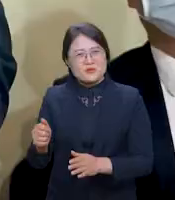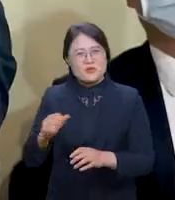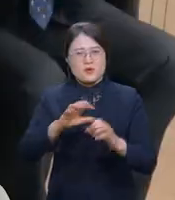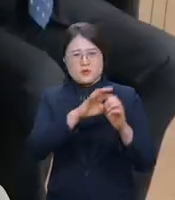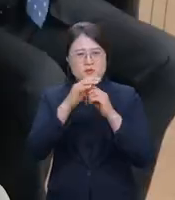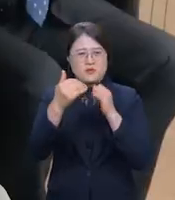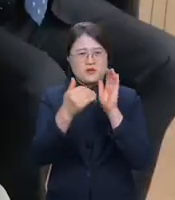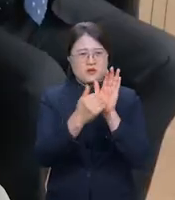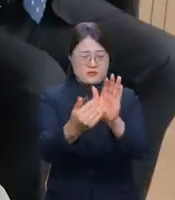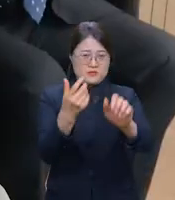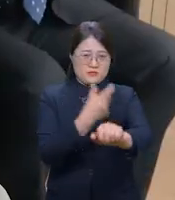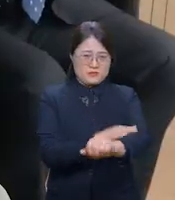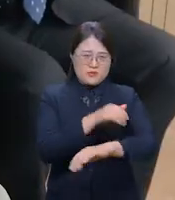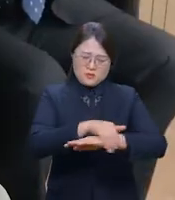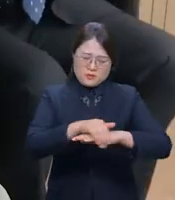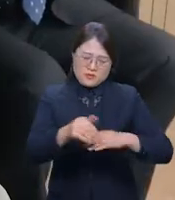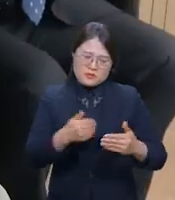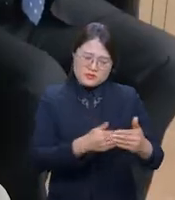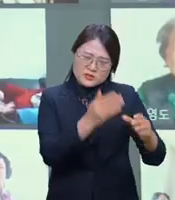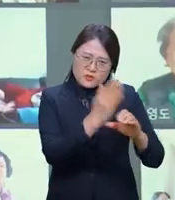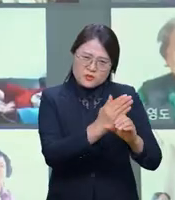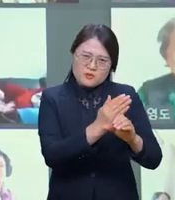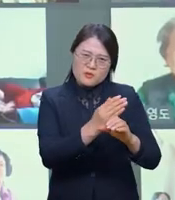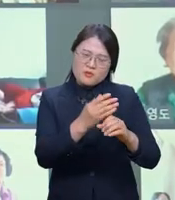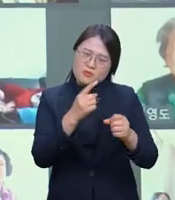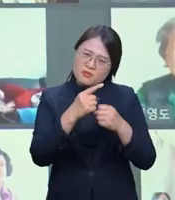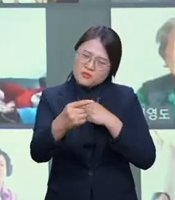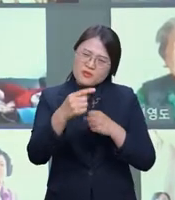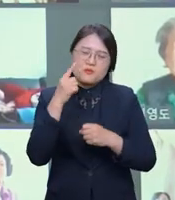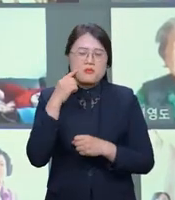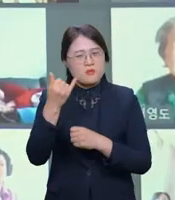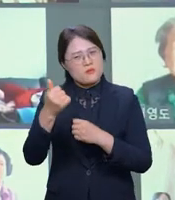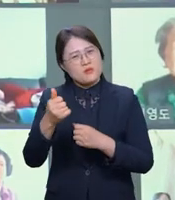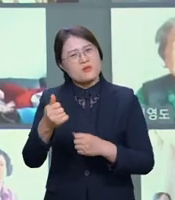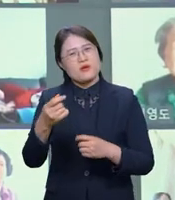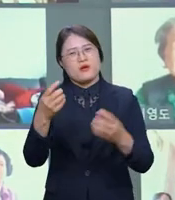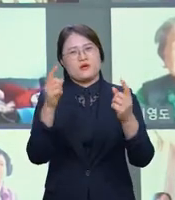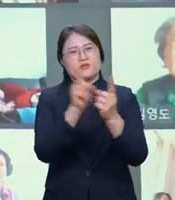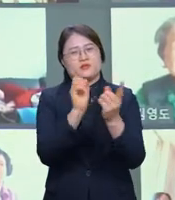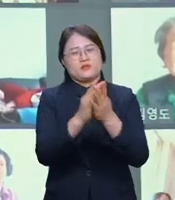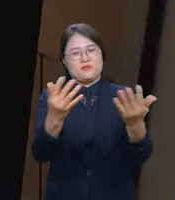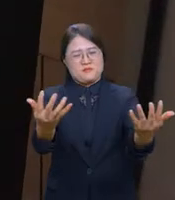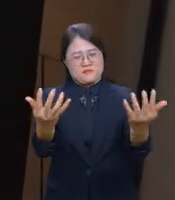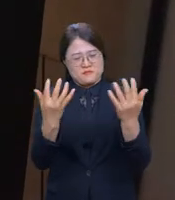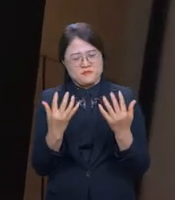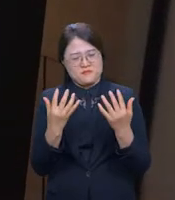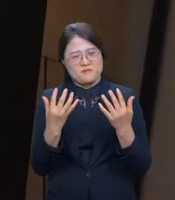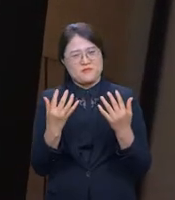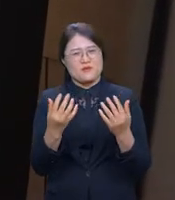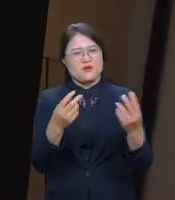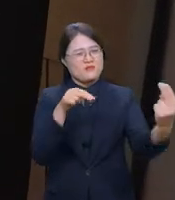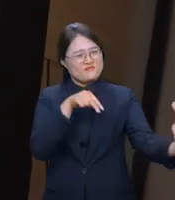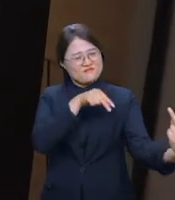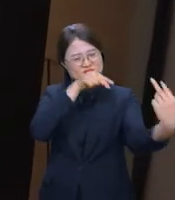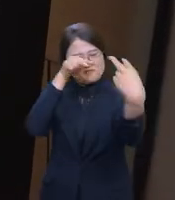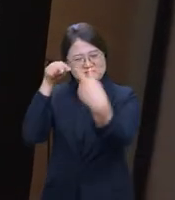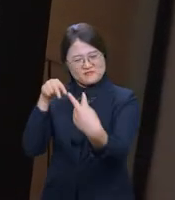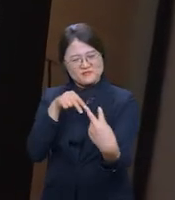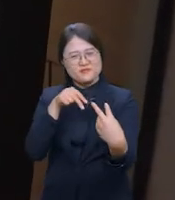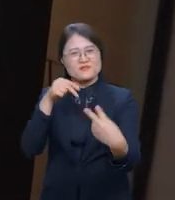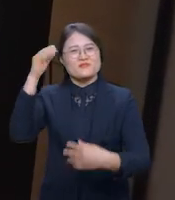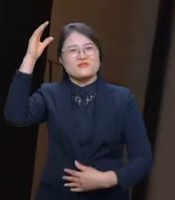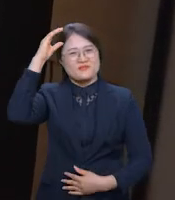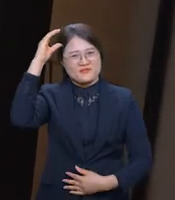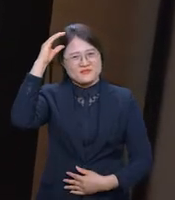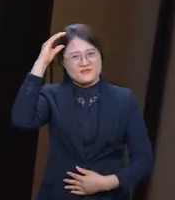코로나 예방접종이 계획대로 진행 중인 만큼 내년 어버이날에는 어르신들을 직접 만나 뵙고 인사드릴 수 있기를